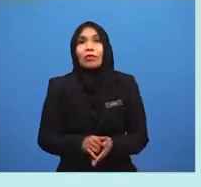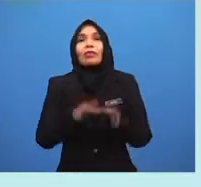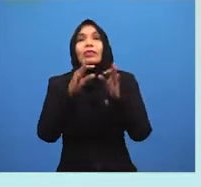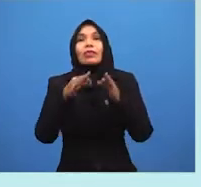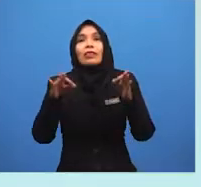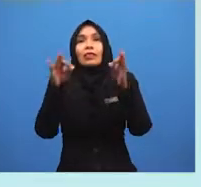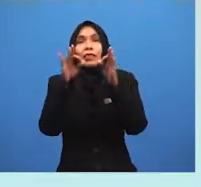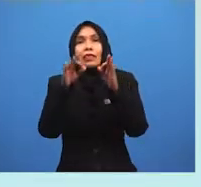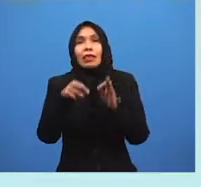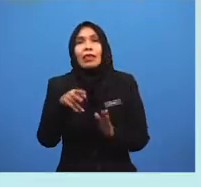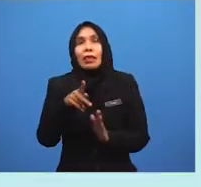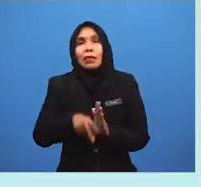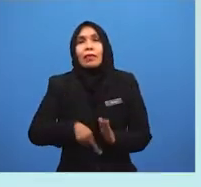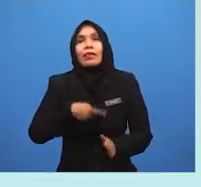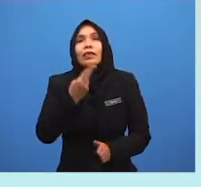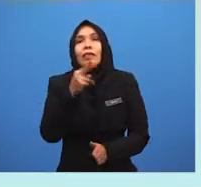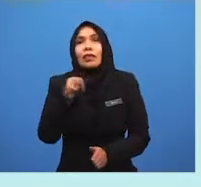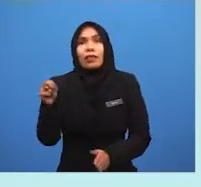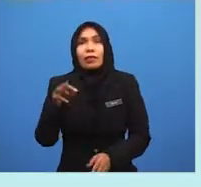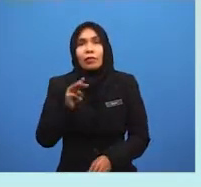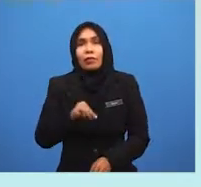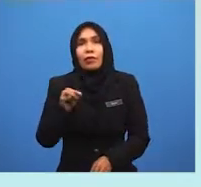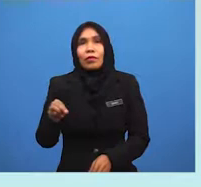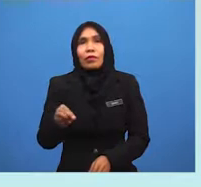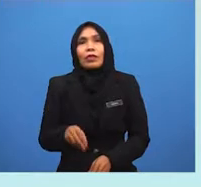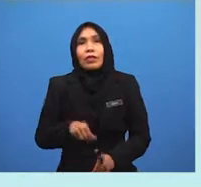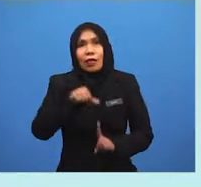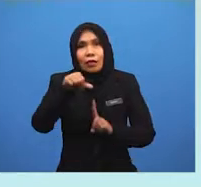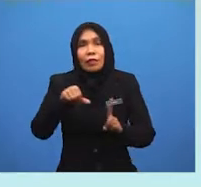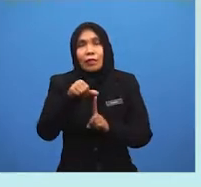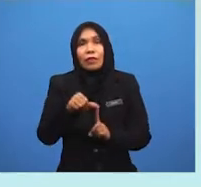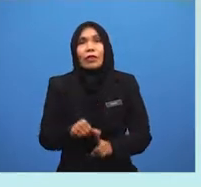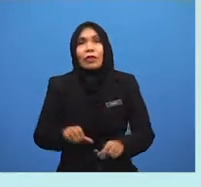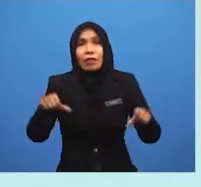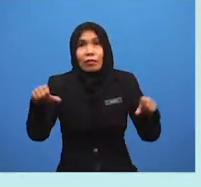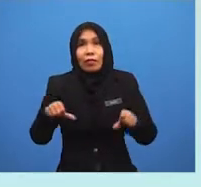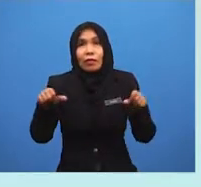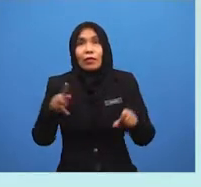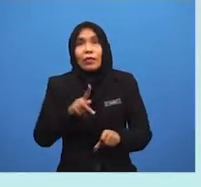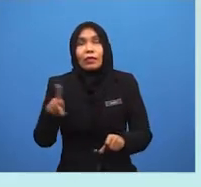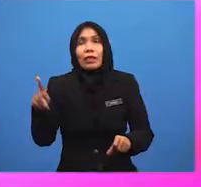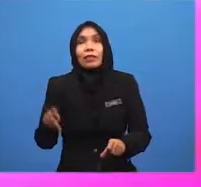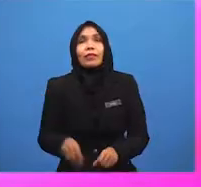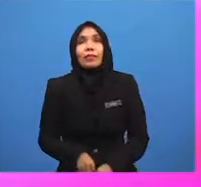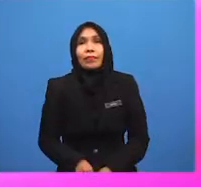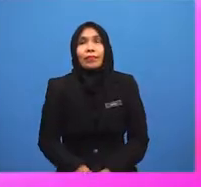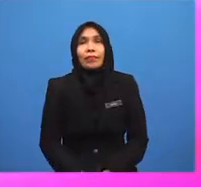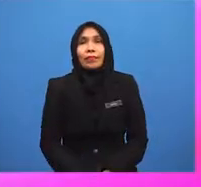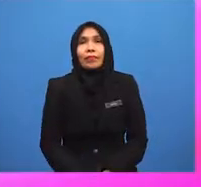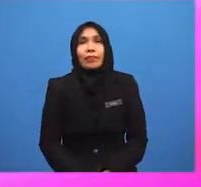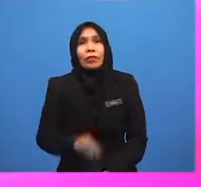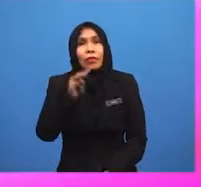murid-murid apabila mengamalkan sikap menyayangi masyarakat setempat.